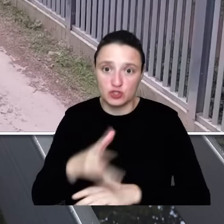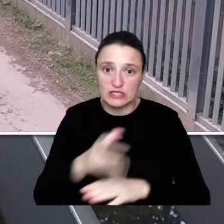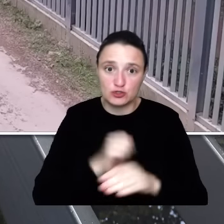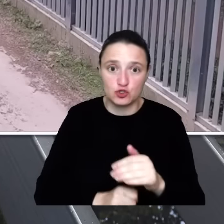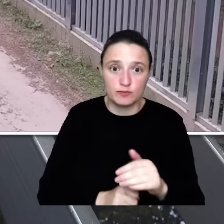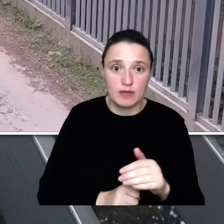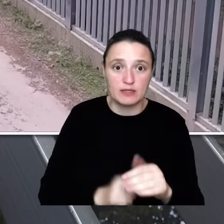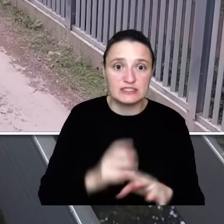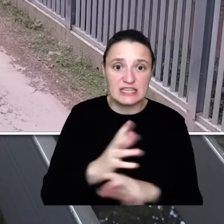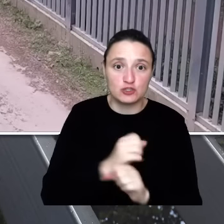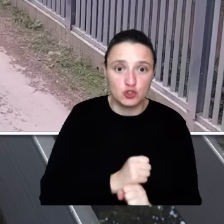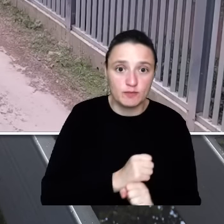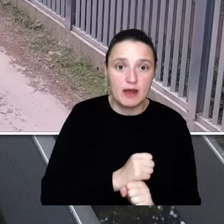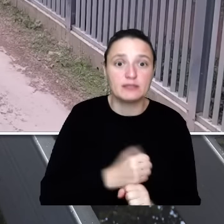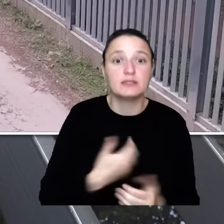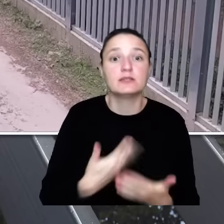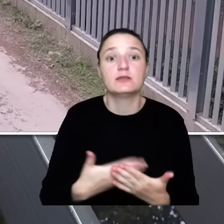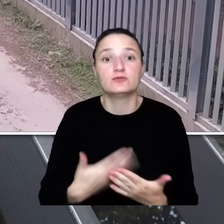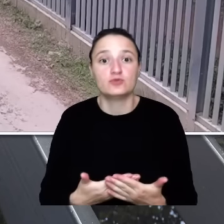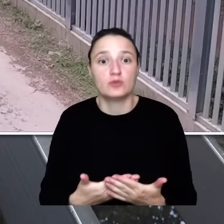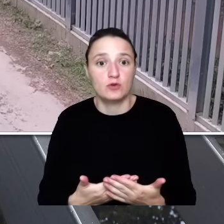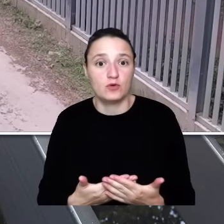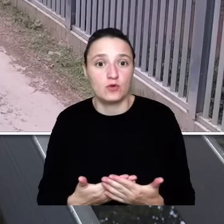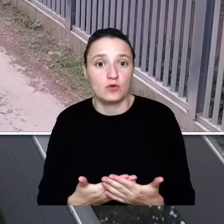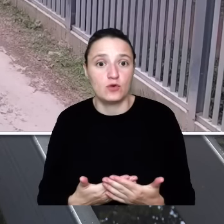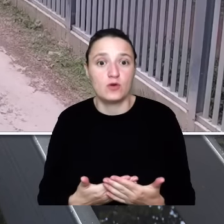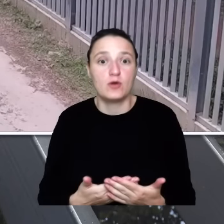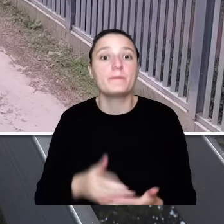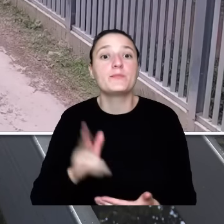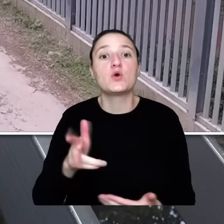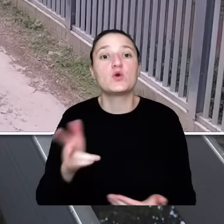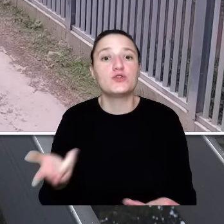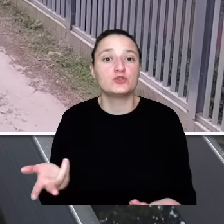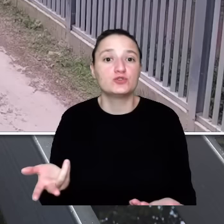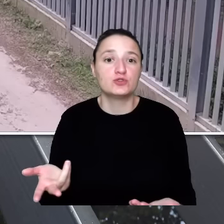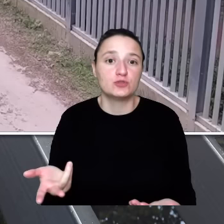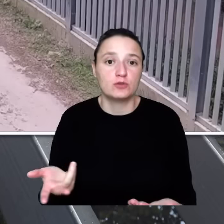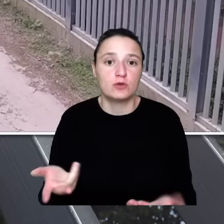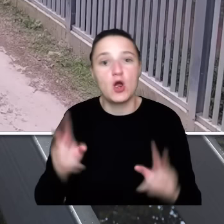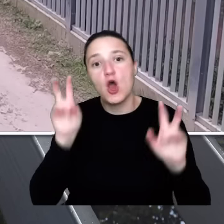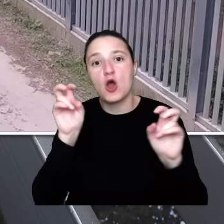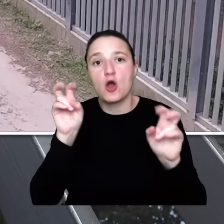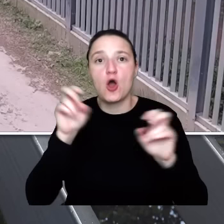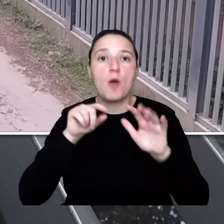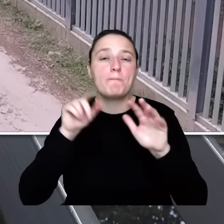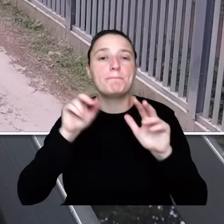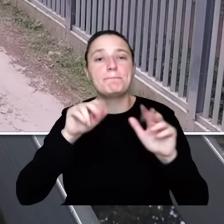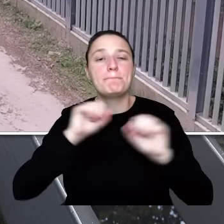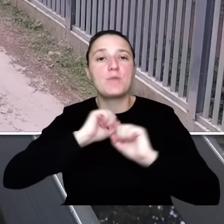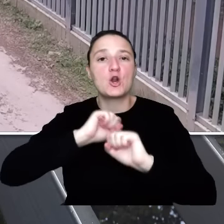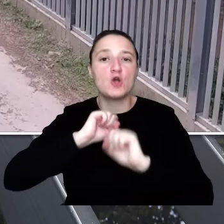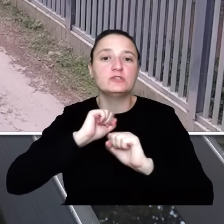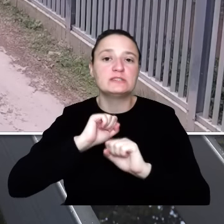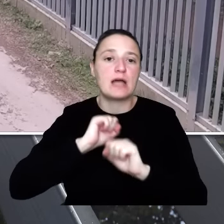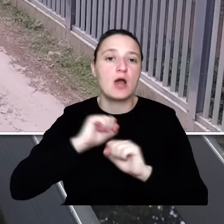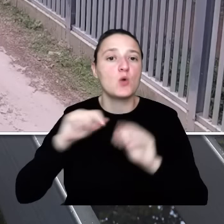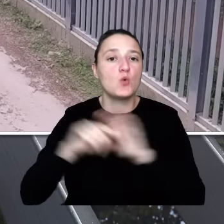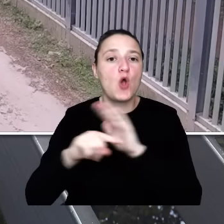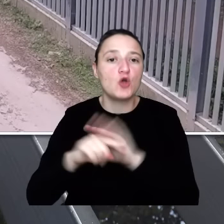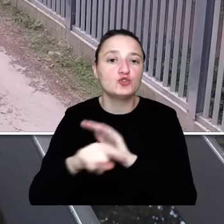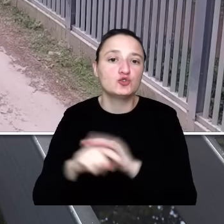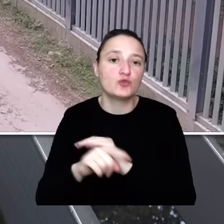jakiś napuścił na nich, z tego co wiem, napuścił na nich jakiś obrońca uchodźców, że tam się strzela. I była taka potrzeba, bo pan